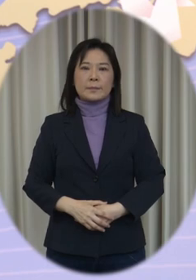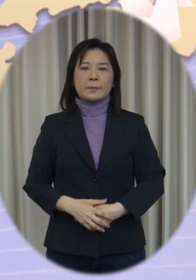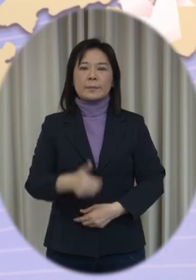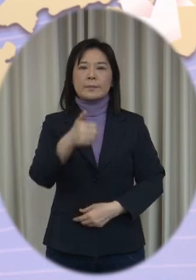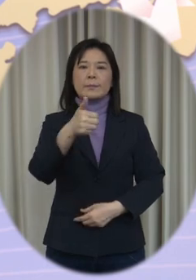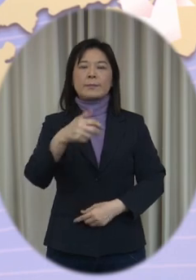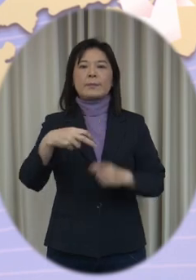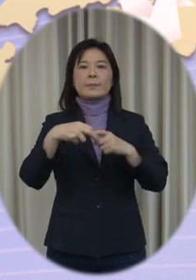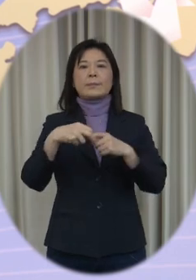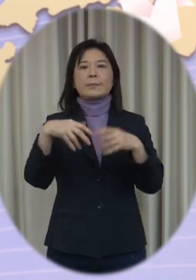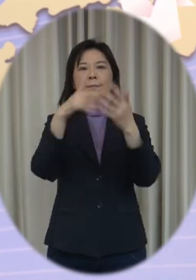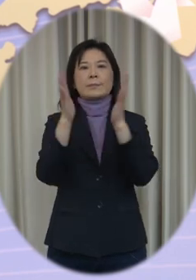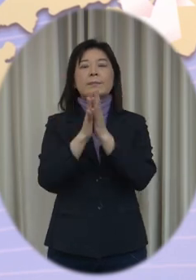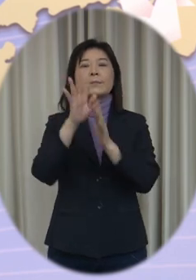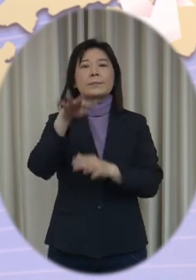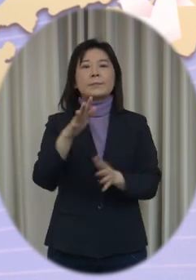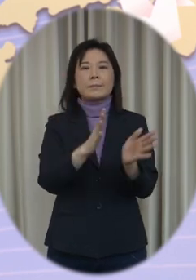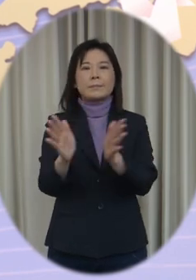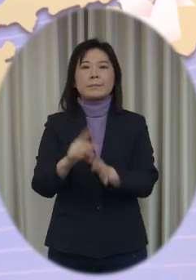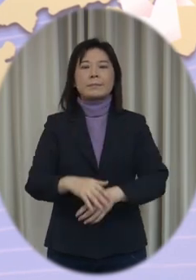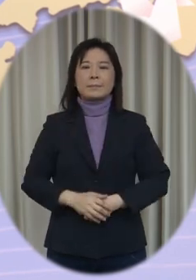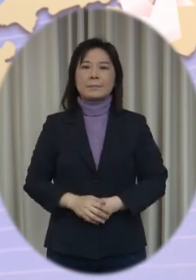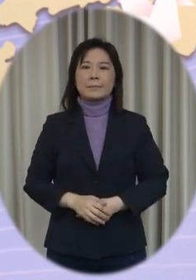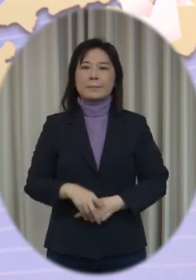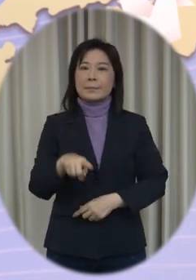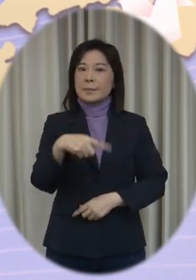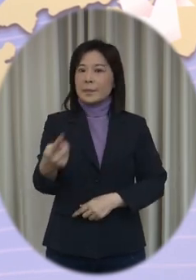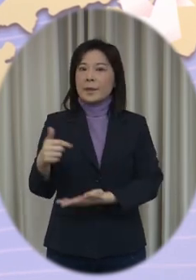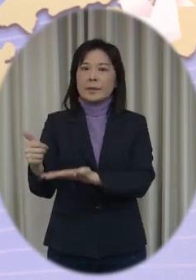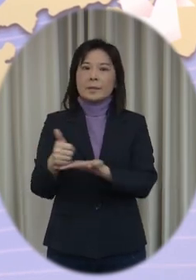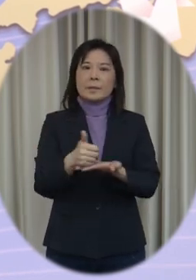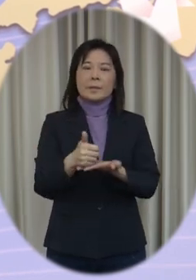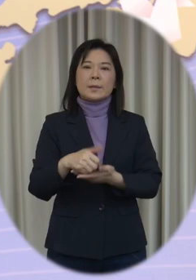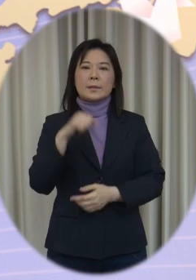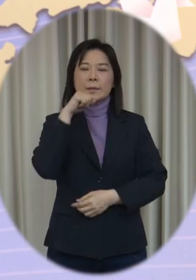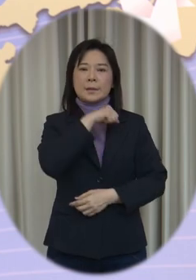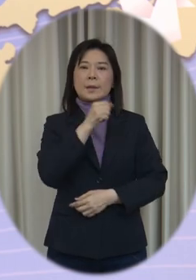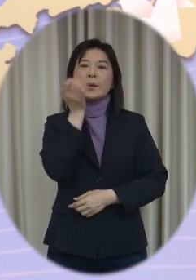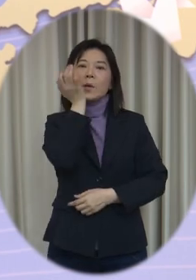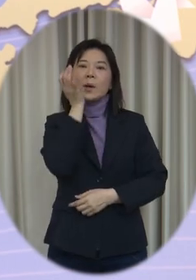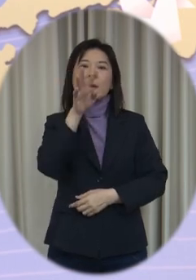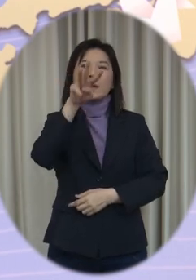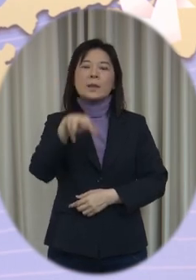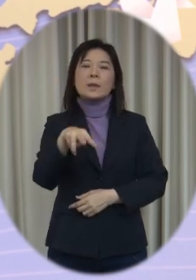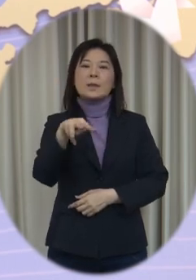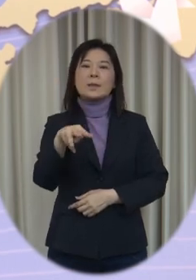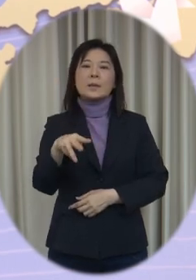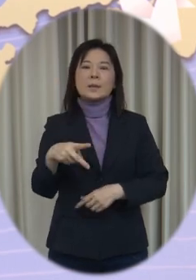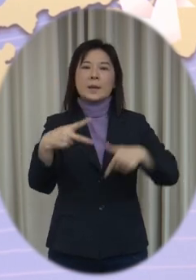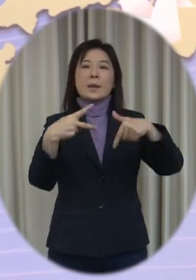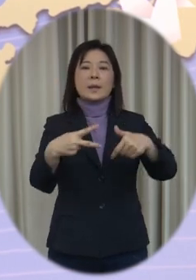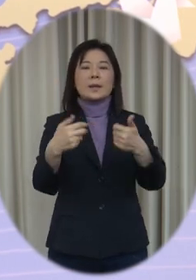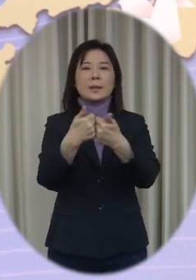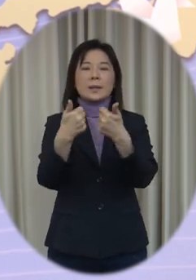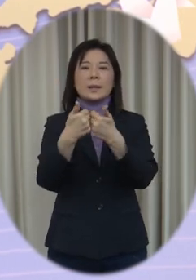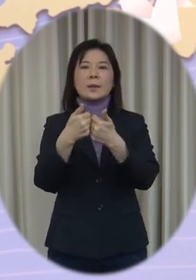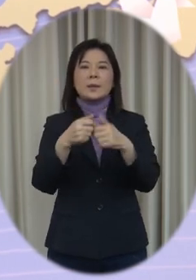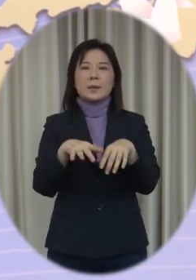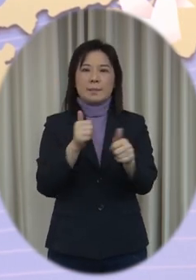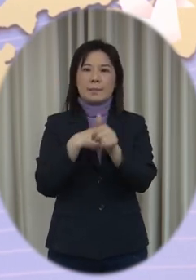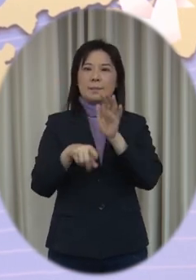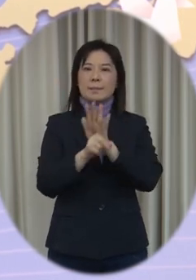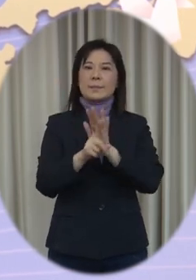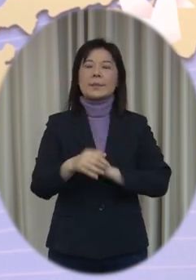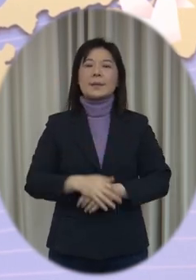谢谢李总经理。接下来我们邀请台湾石川县人会德光从人代表，